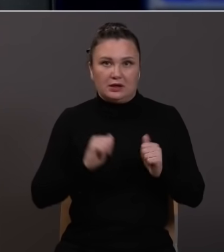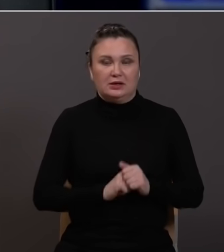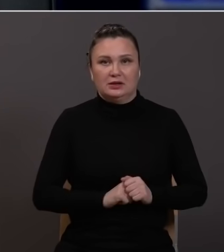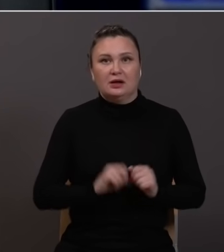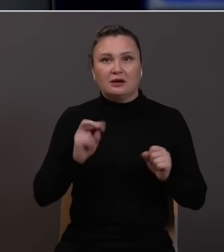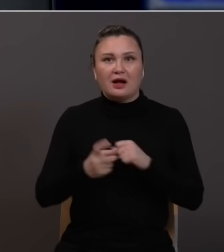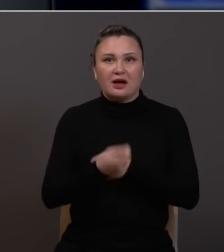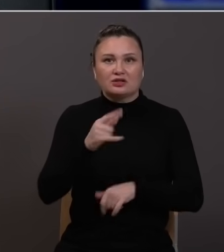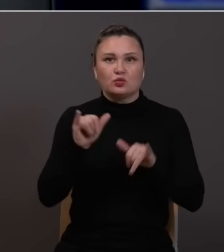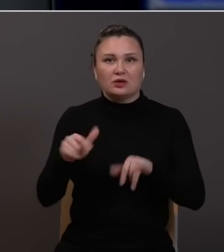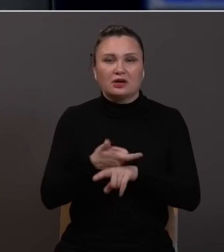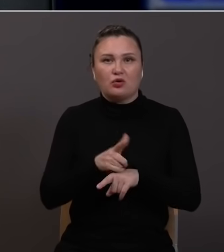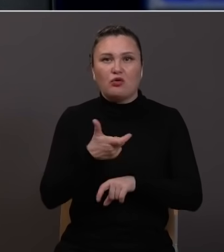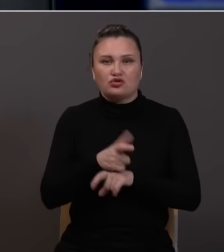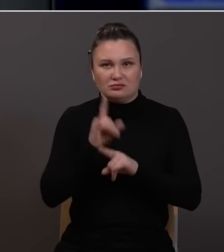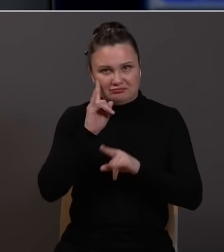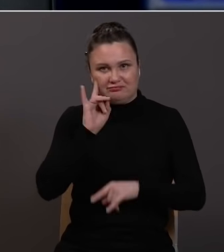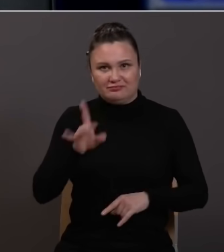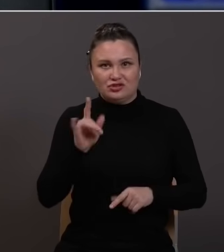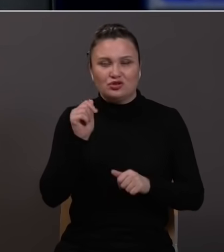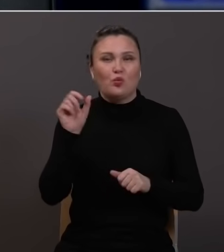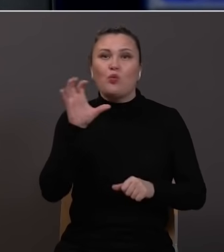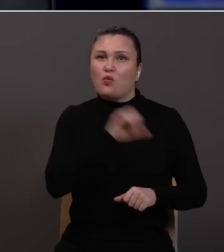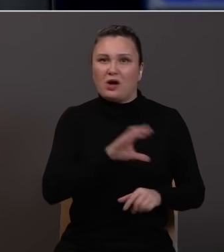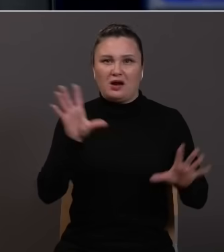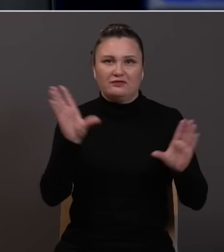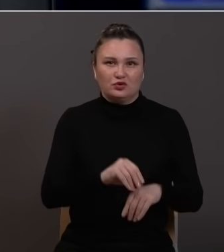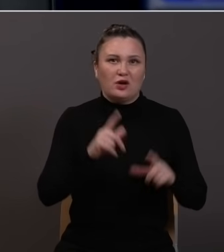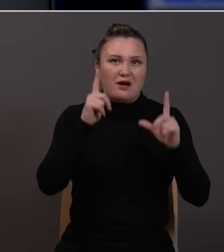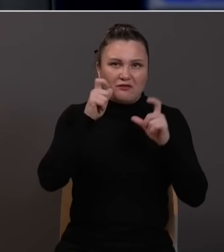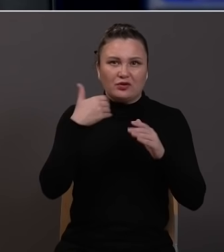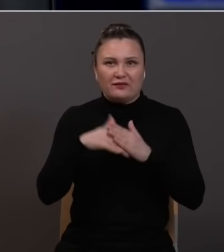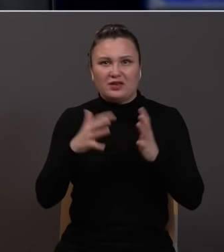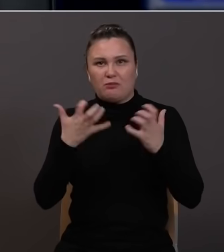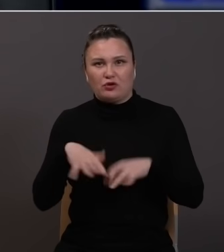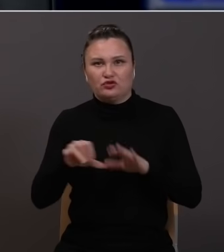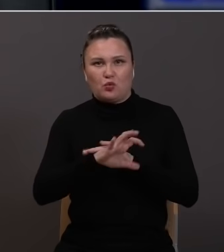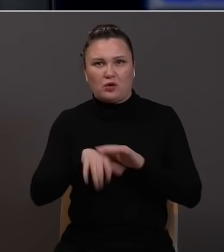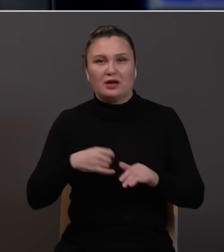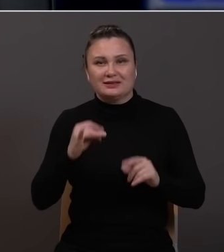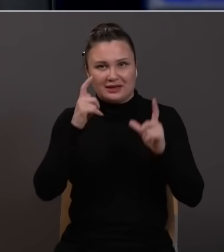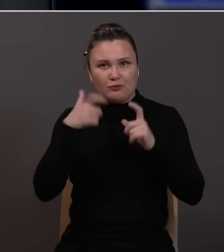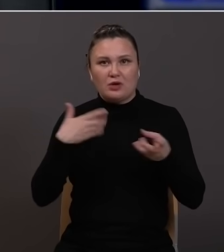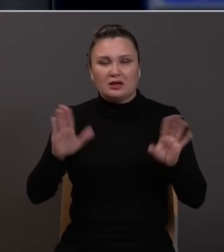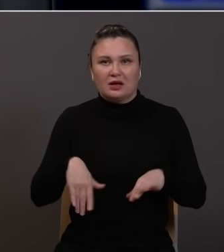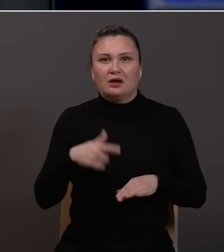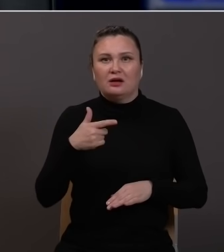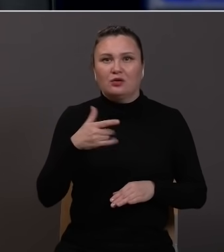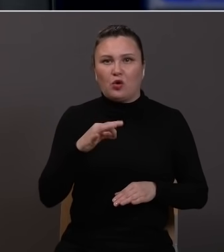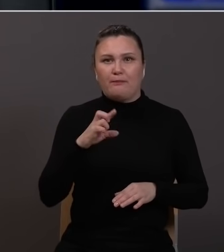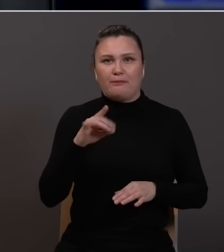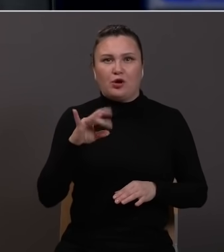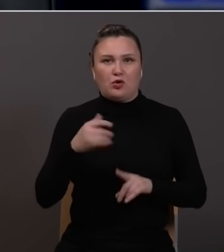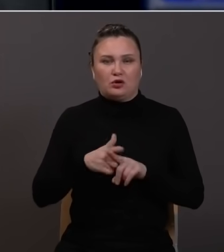Как оказалось, у них это очень практикуется. В общем, украли все фото-видеооборудование. И из камеры у меня осталась одна GoPro, которая была у